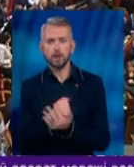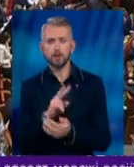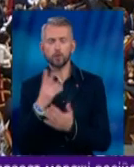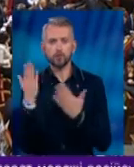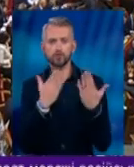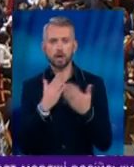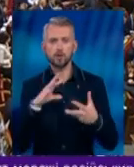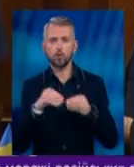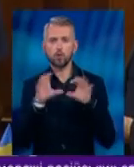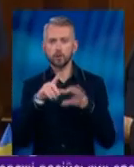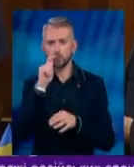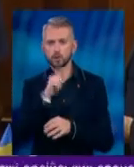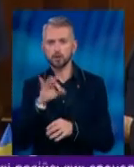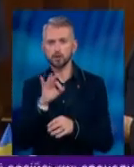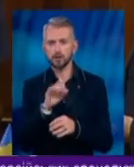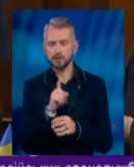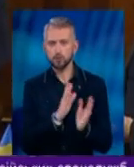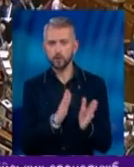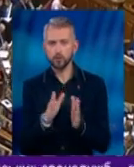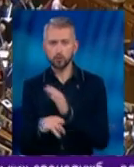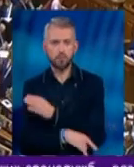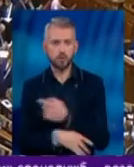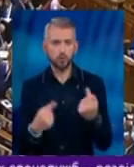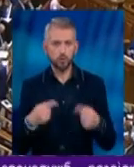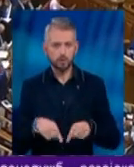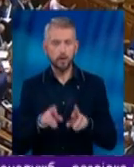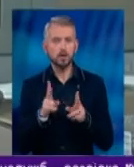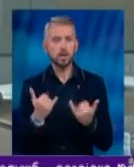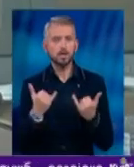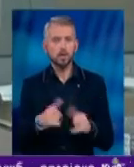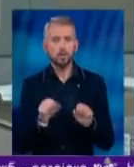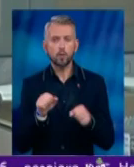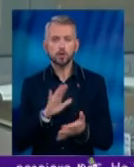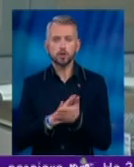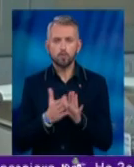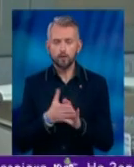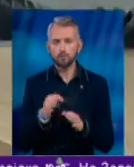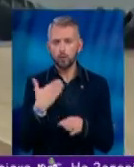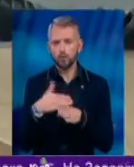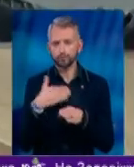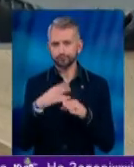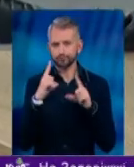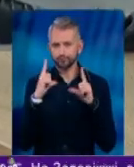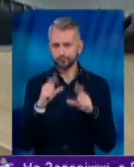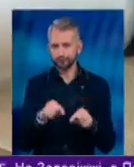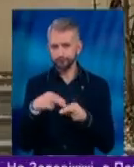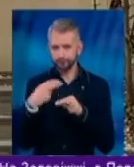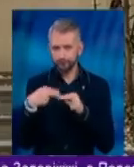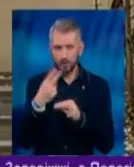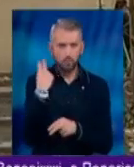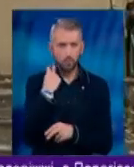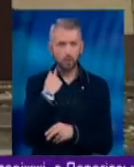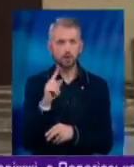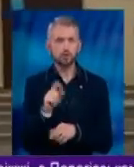другому читанні Кодексу України з процедури банкрутства. Як тепер можна домовитися про реструктуризацію боргу?